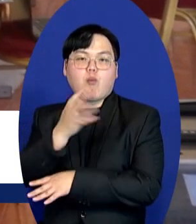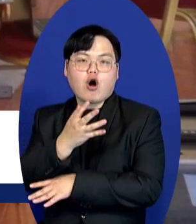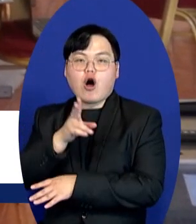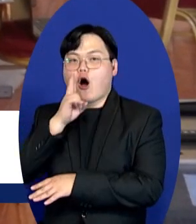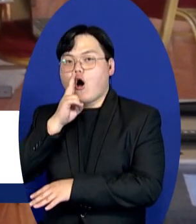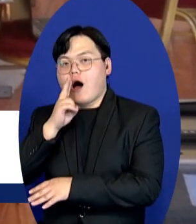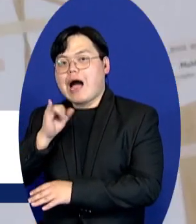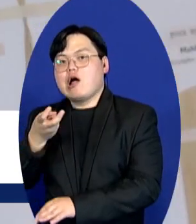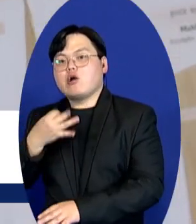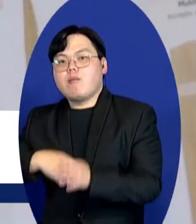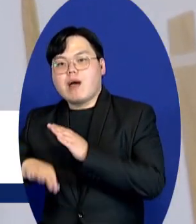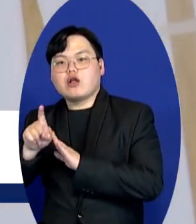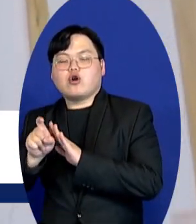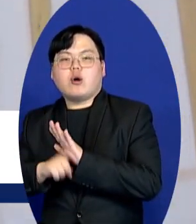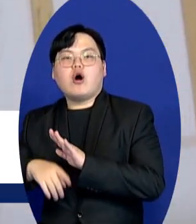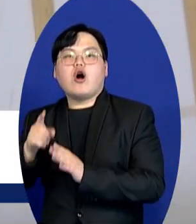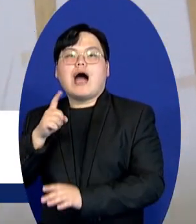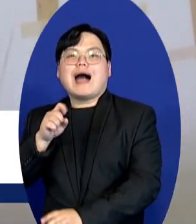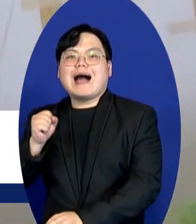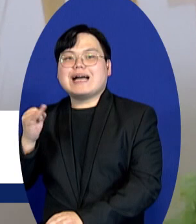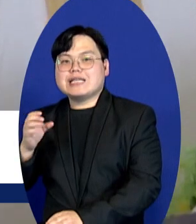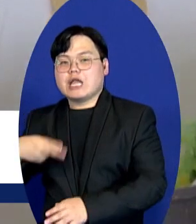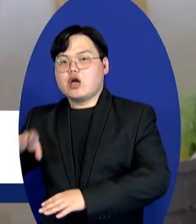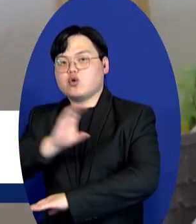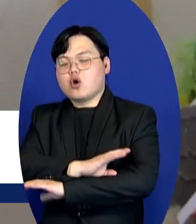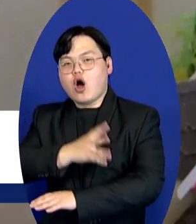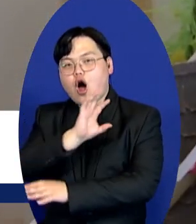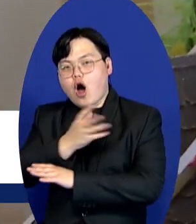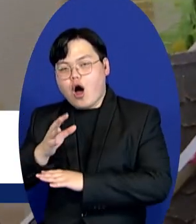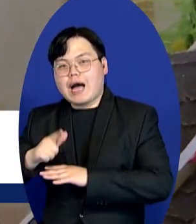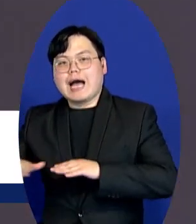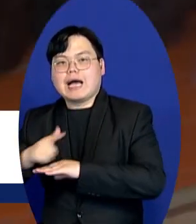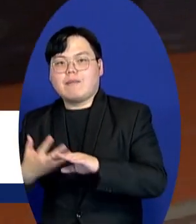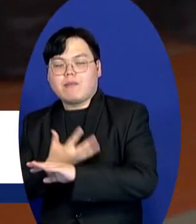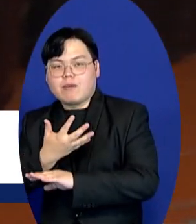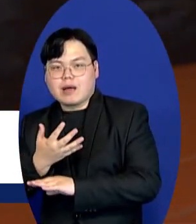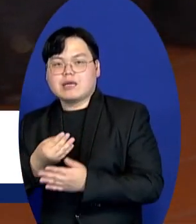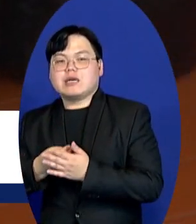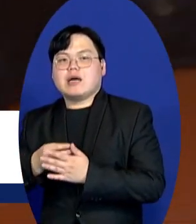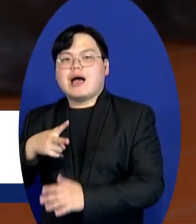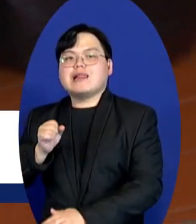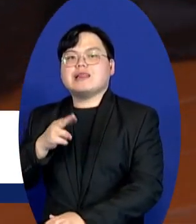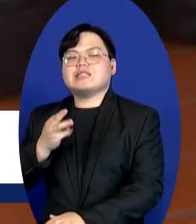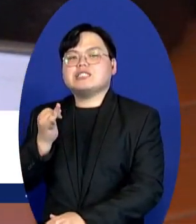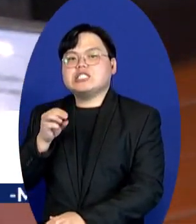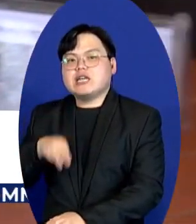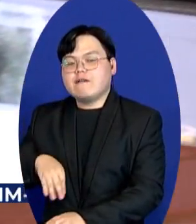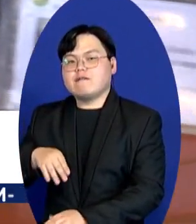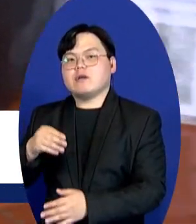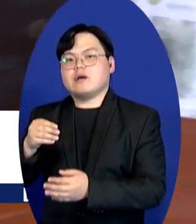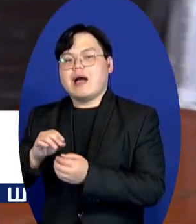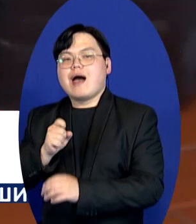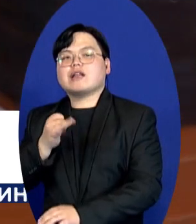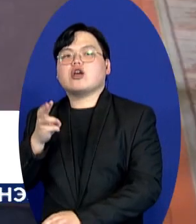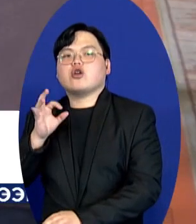байдал хөтөлбөрийн хүрээнд хөдөө аж ахуй их сургуулиас газар тариалан ойн аж ахуй эколог газар зохион байгуулалт ландшафт архитектурын чиглэлийн шинжилгээ ухаан